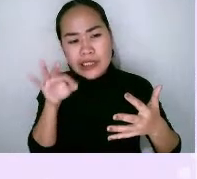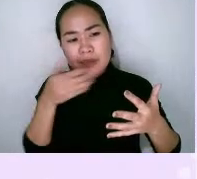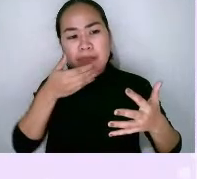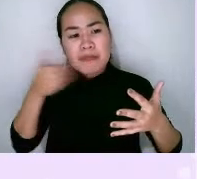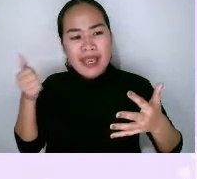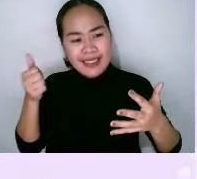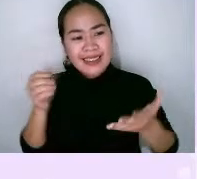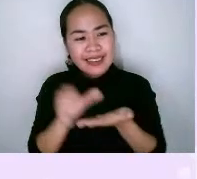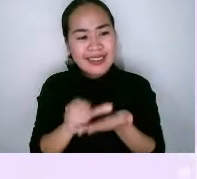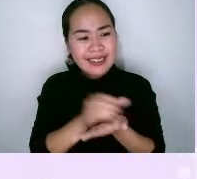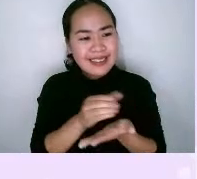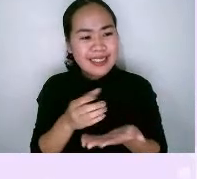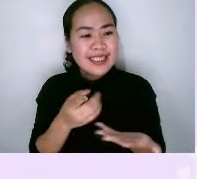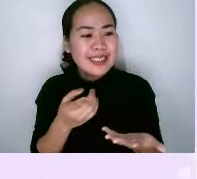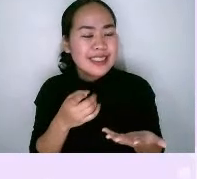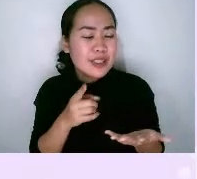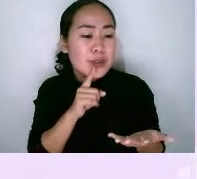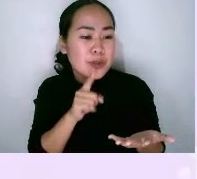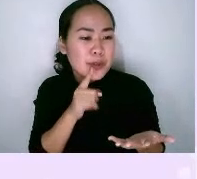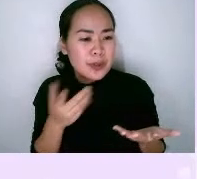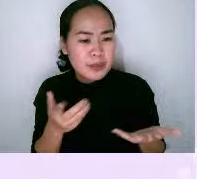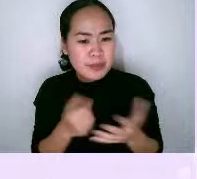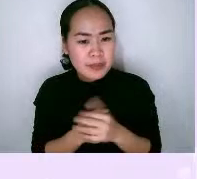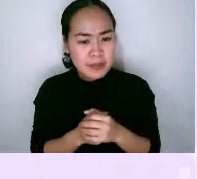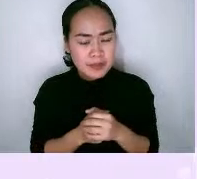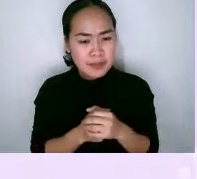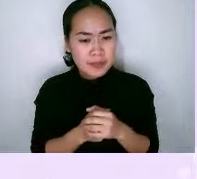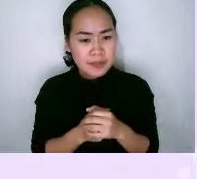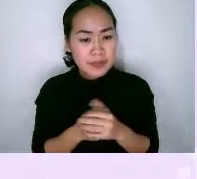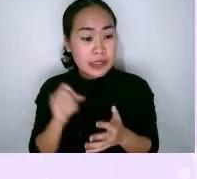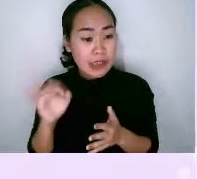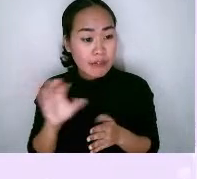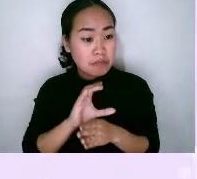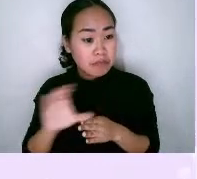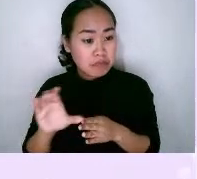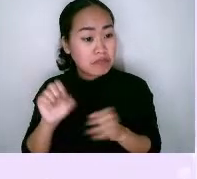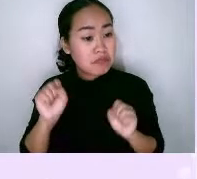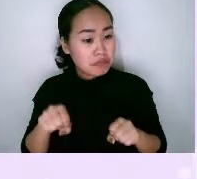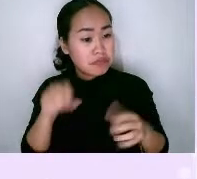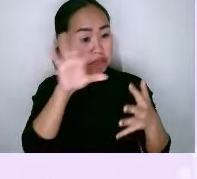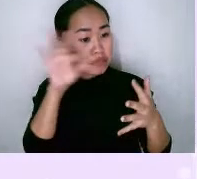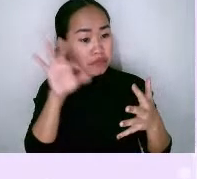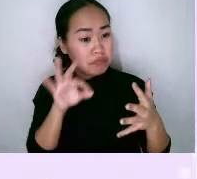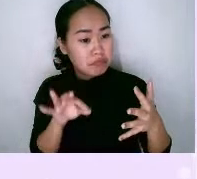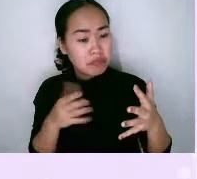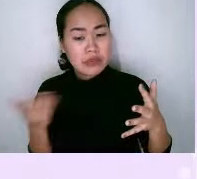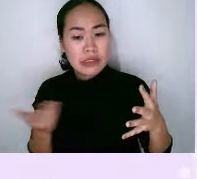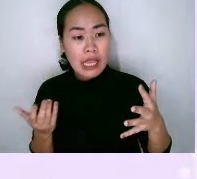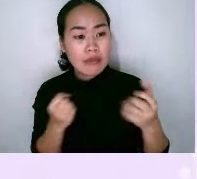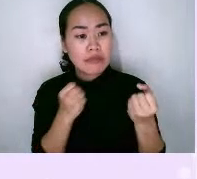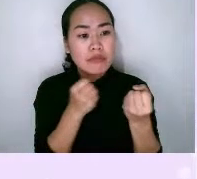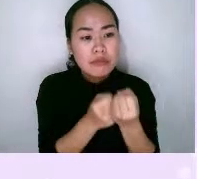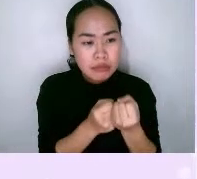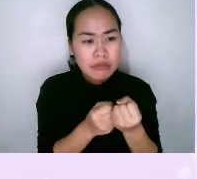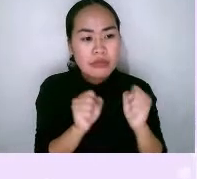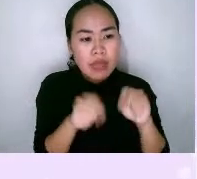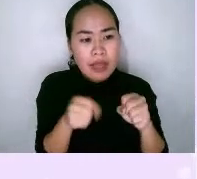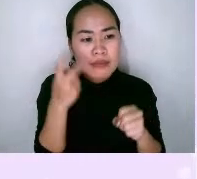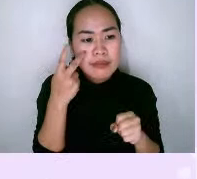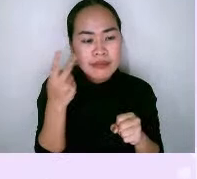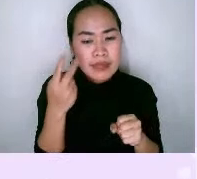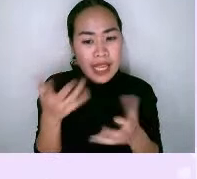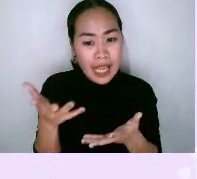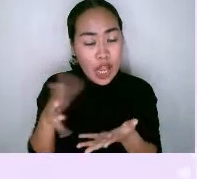job seekers. So meron pong team, ang Career Development Support Program, ang Learn,